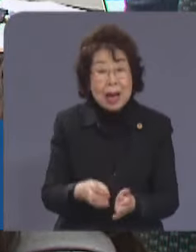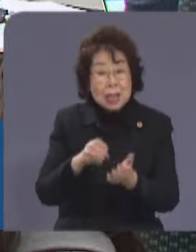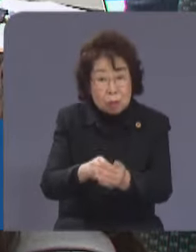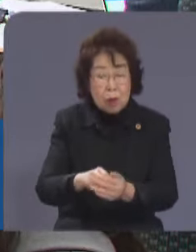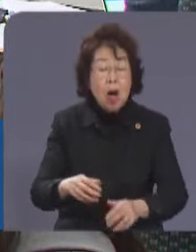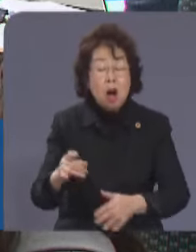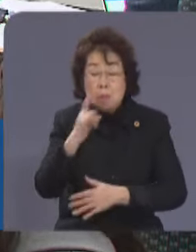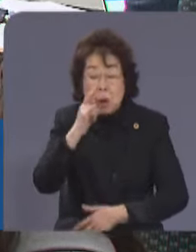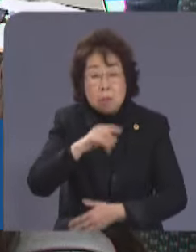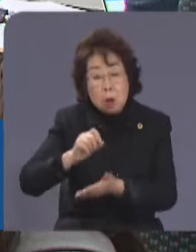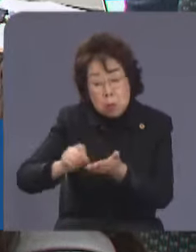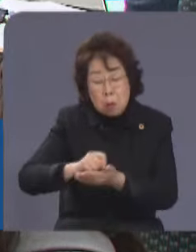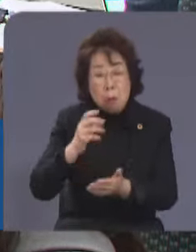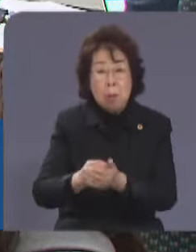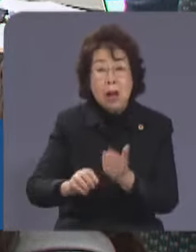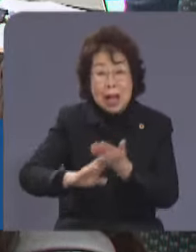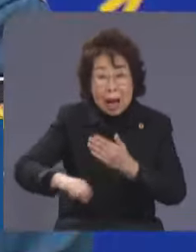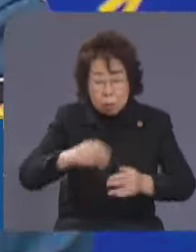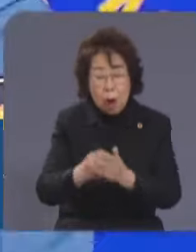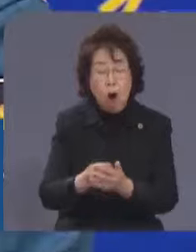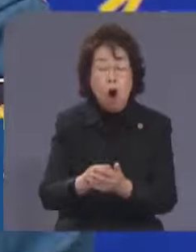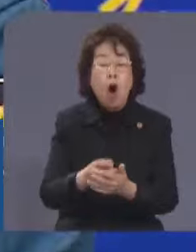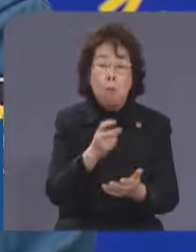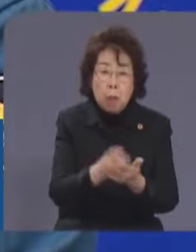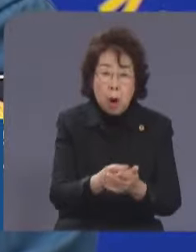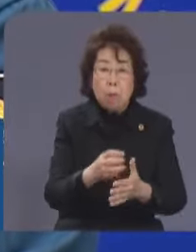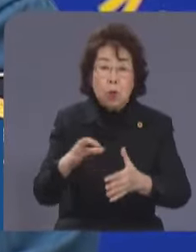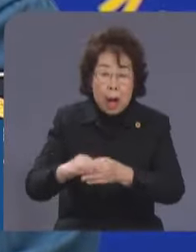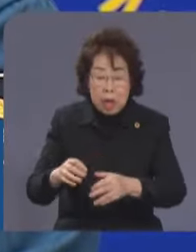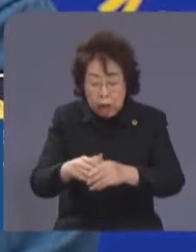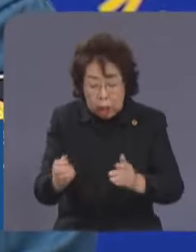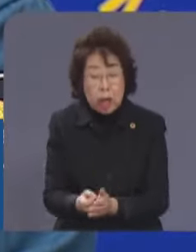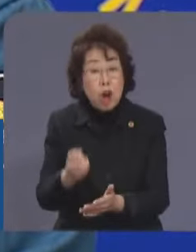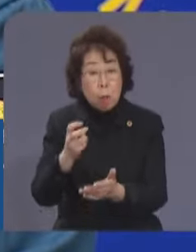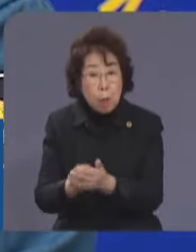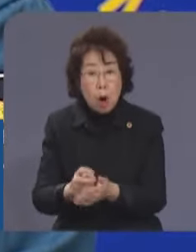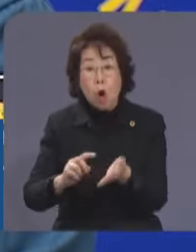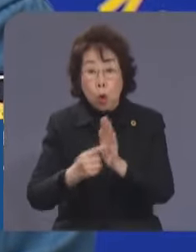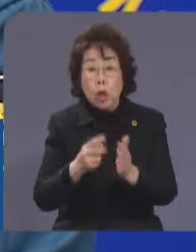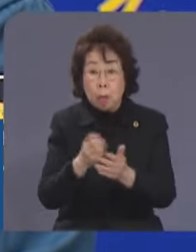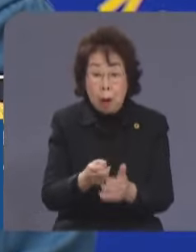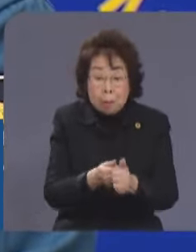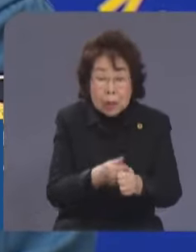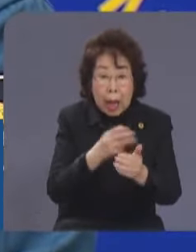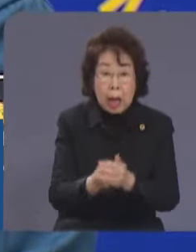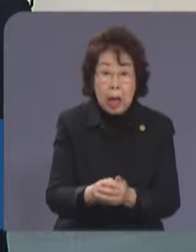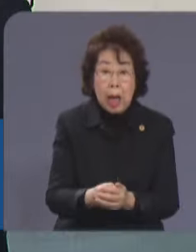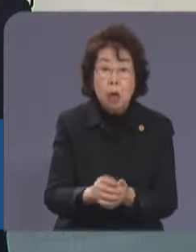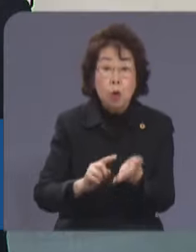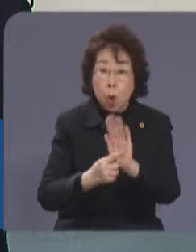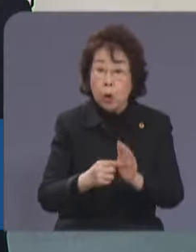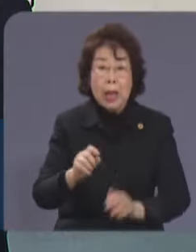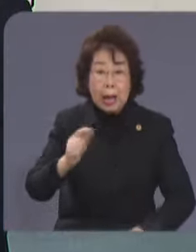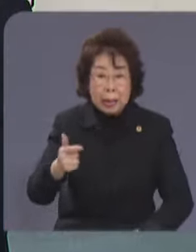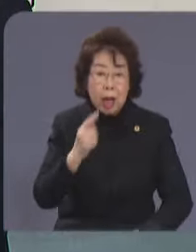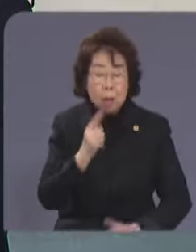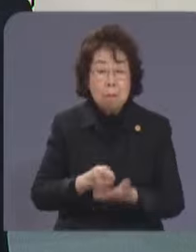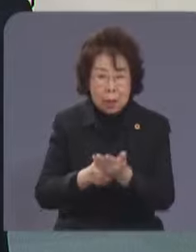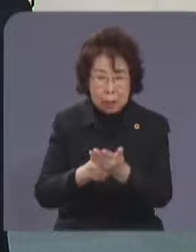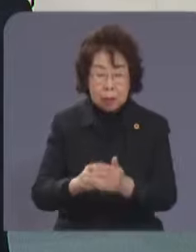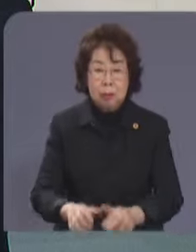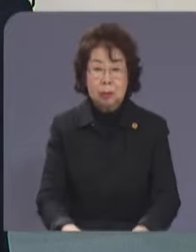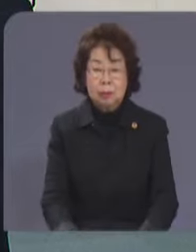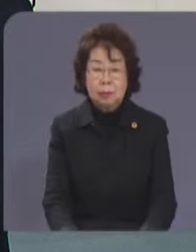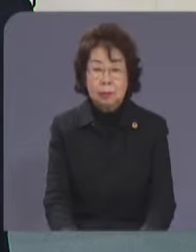쓴 변명문은 각각 특정강력범죄법과 정당법, 정보공개법 등에 따라 비공개 대상이라고 거듭 밝혔습니다.